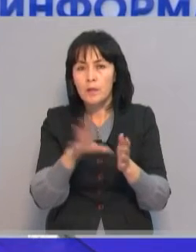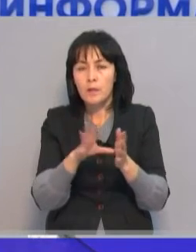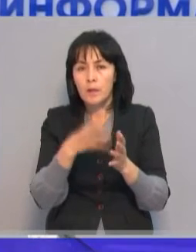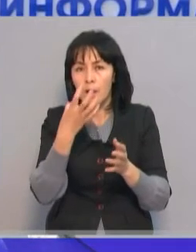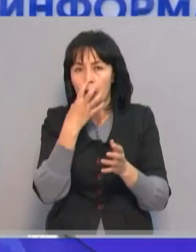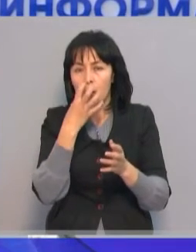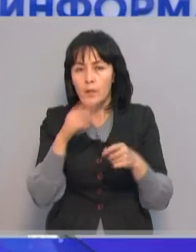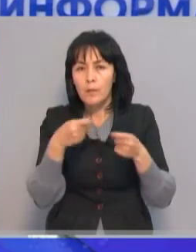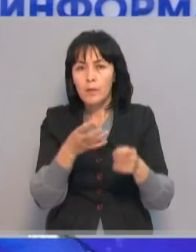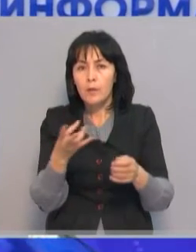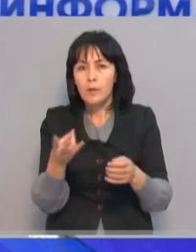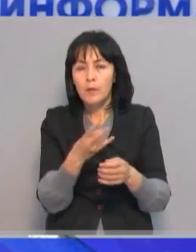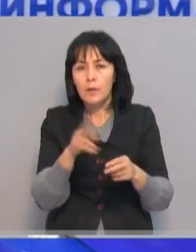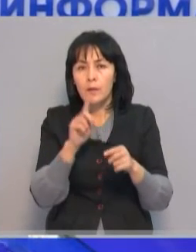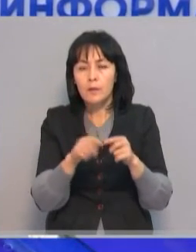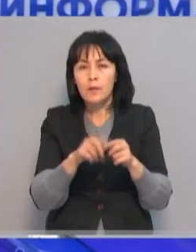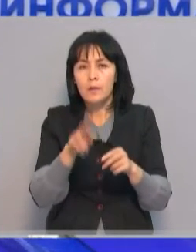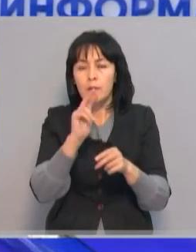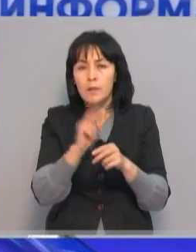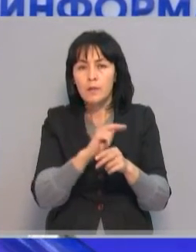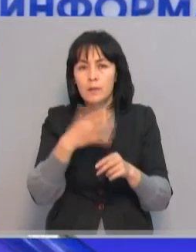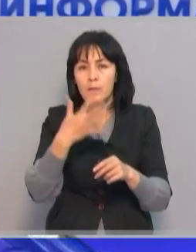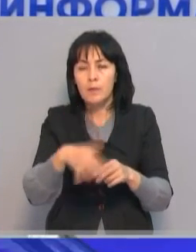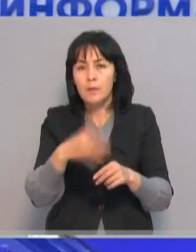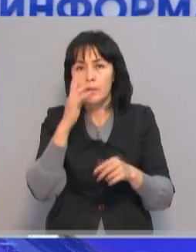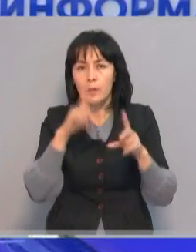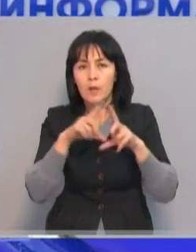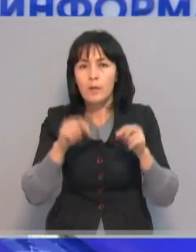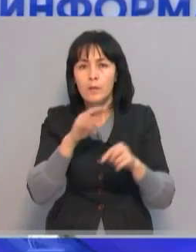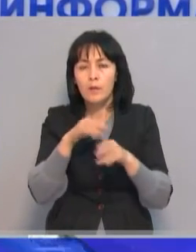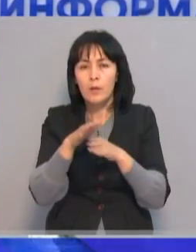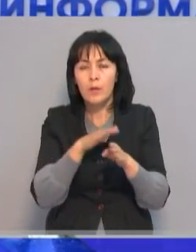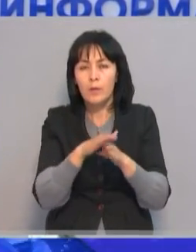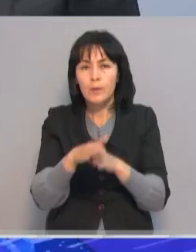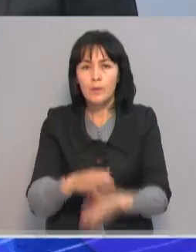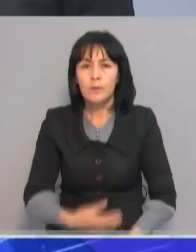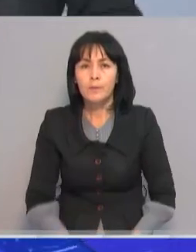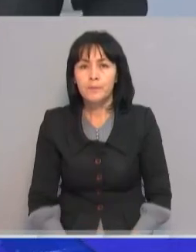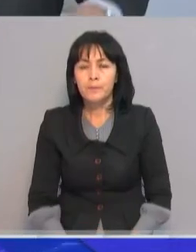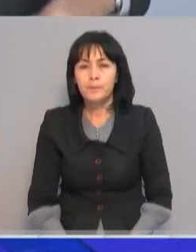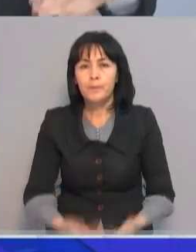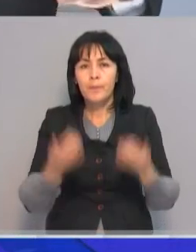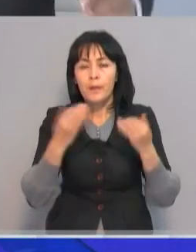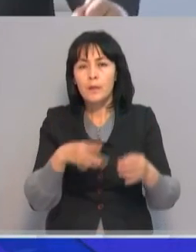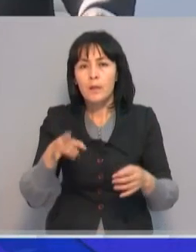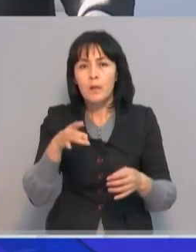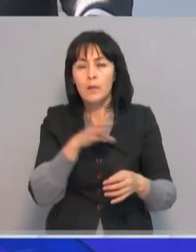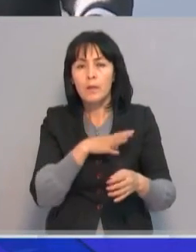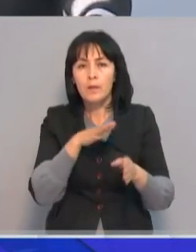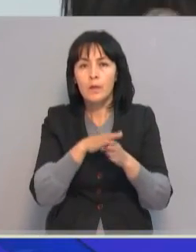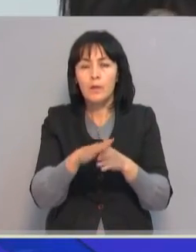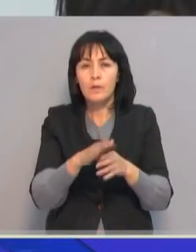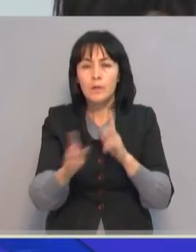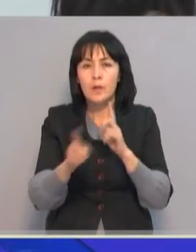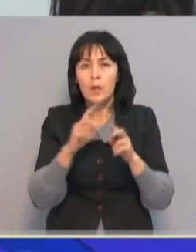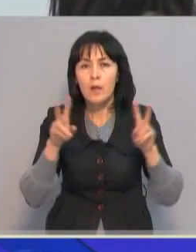Оперативно взялись за решение вопроса ремонта 55 школ. Работы идут полным ходом. Недавно здесь в районе был проведен круглый